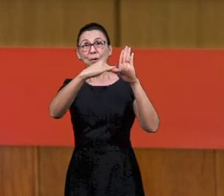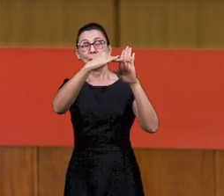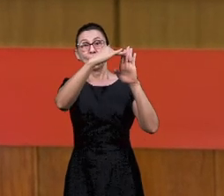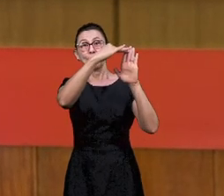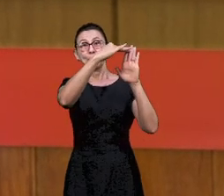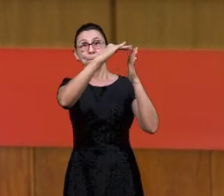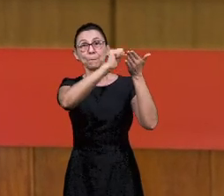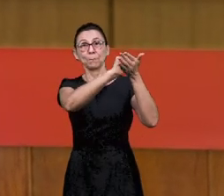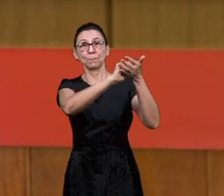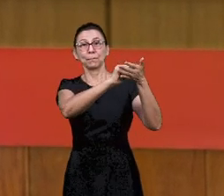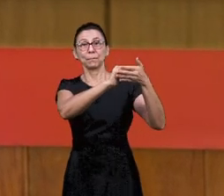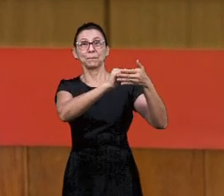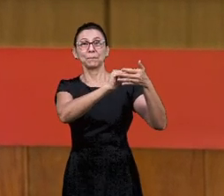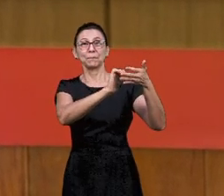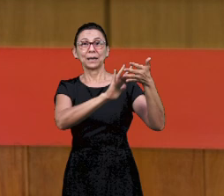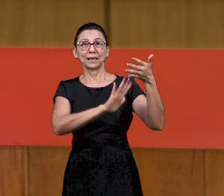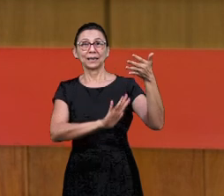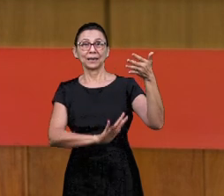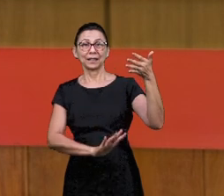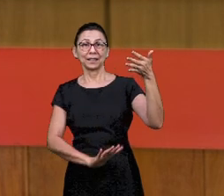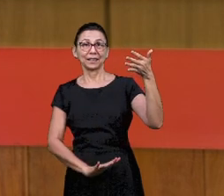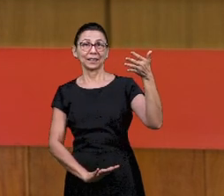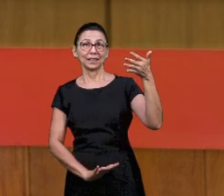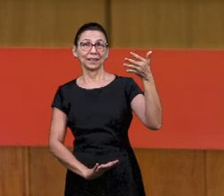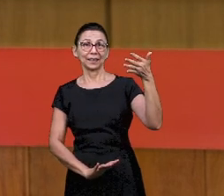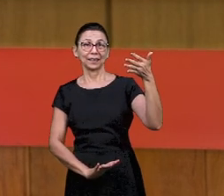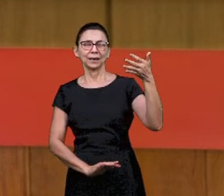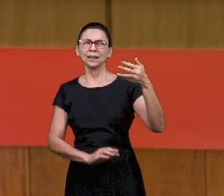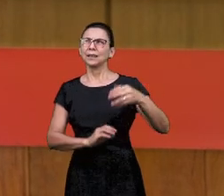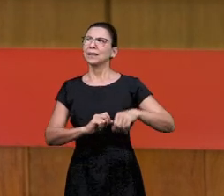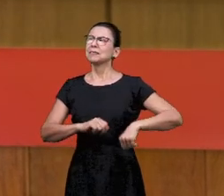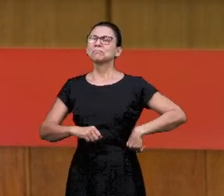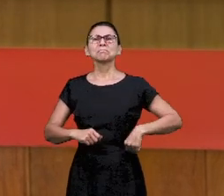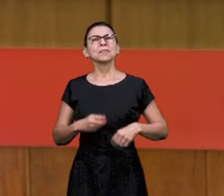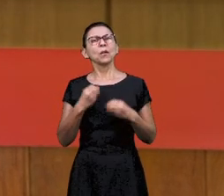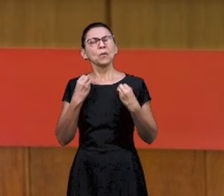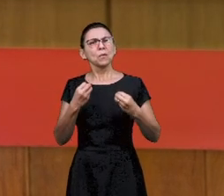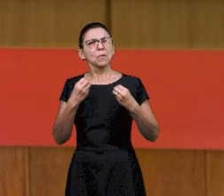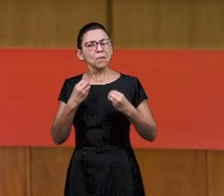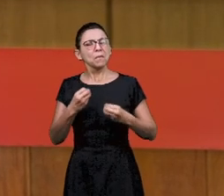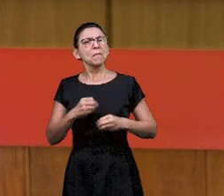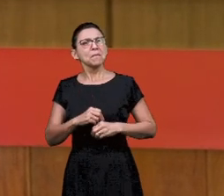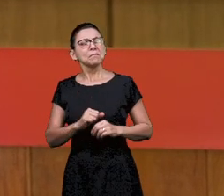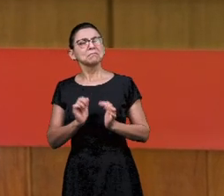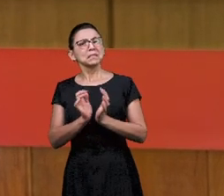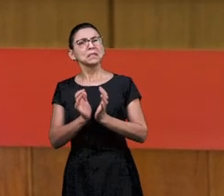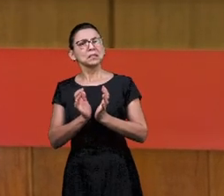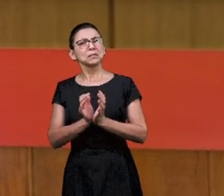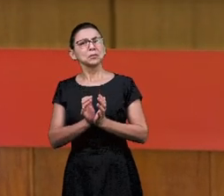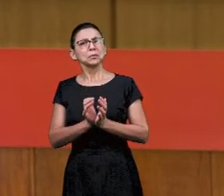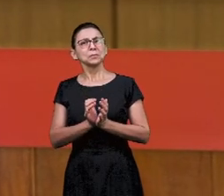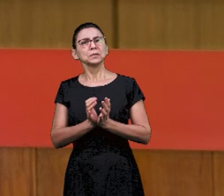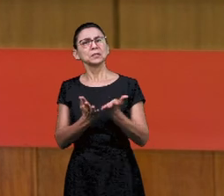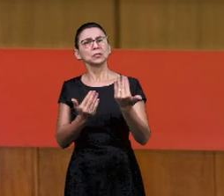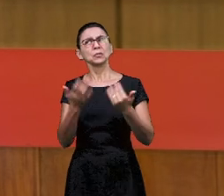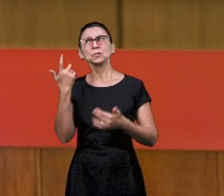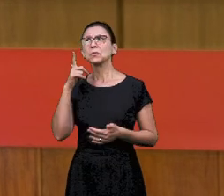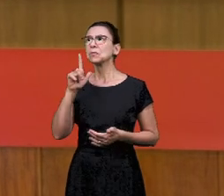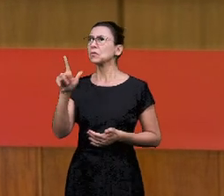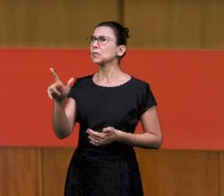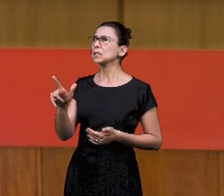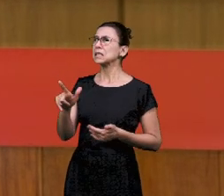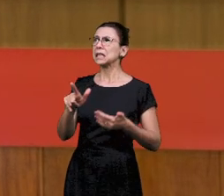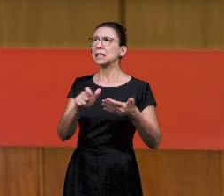l'autre. Personne ne comprend comment ce peuple, il arrive, parce que si c'était une